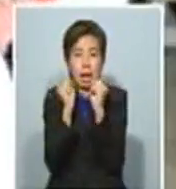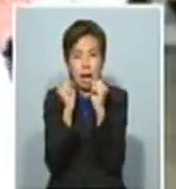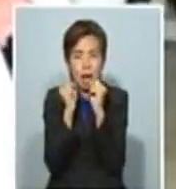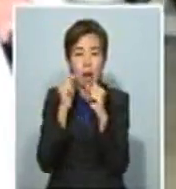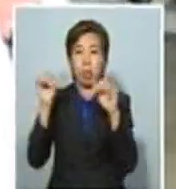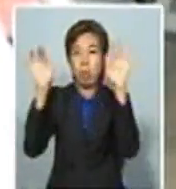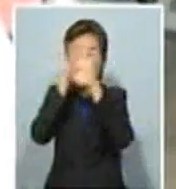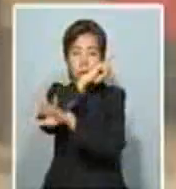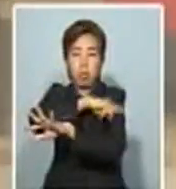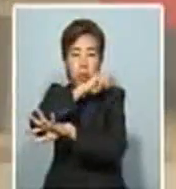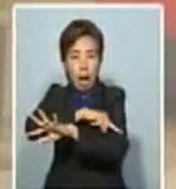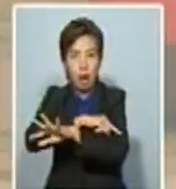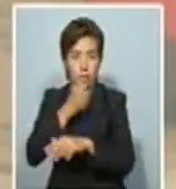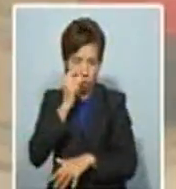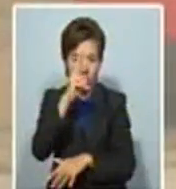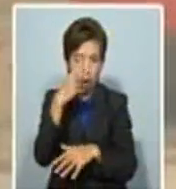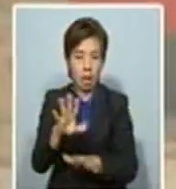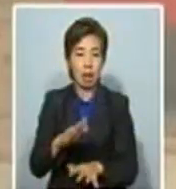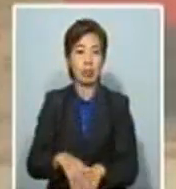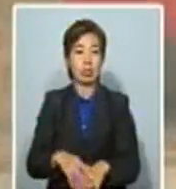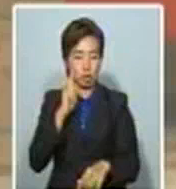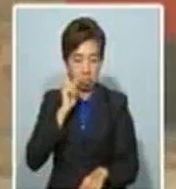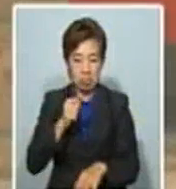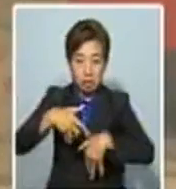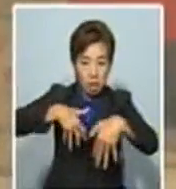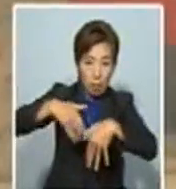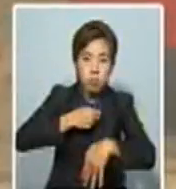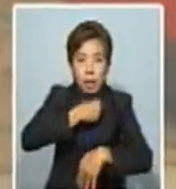มเป็นวันที่2ชาวบ้านทั้งเด็กเล็กและผู้สูงอายุต้องก่อกองไฟ